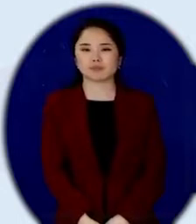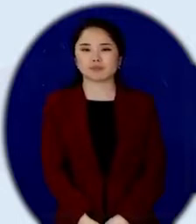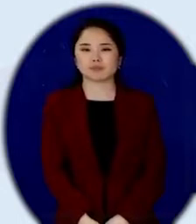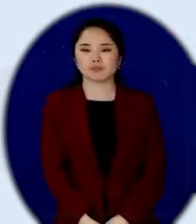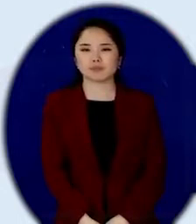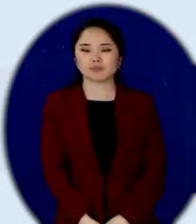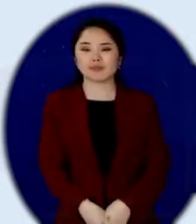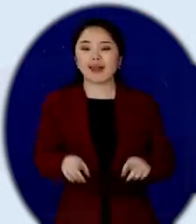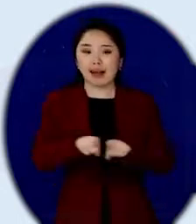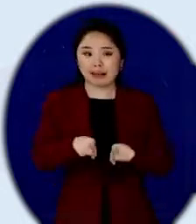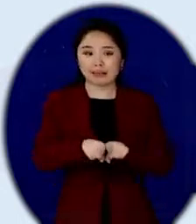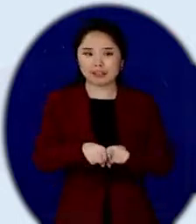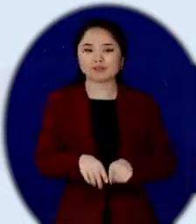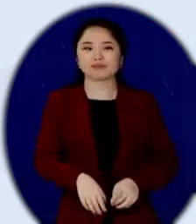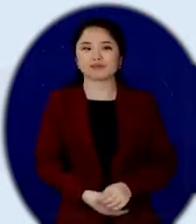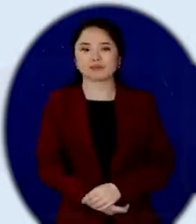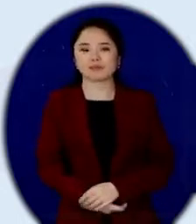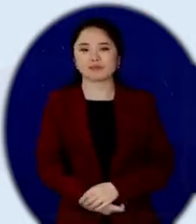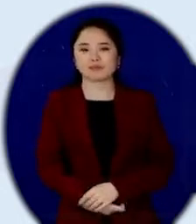За, мөн адилхан